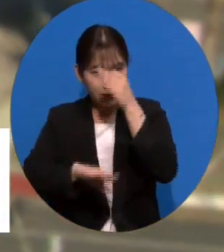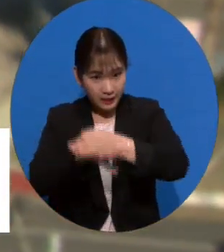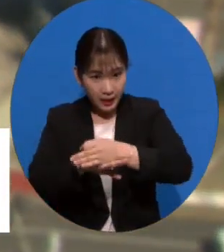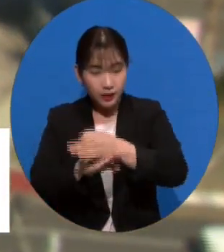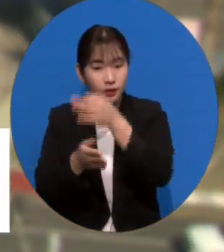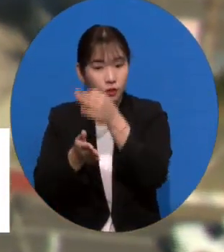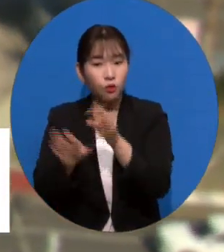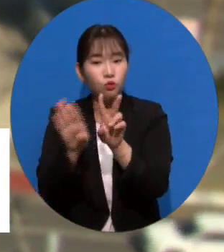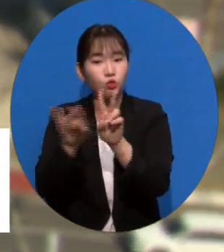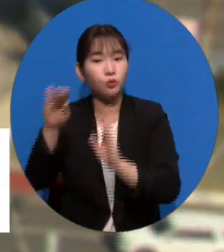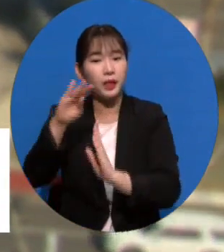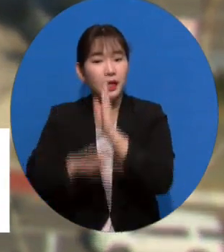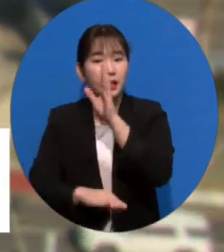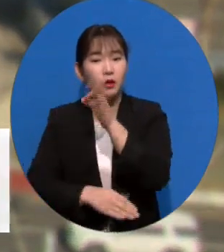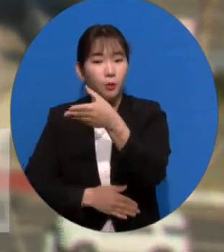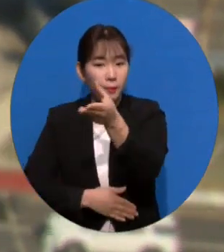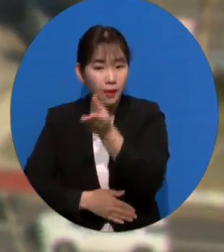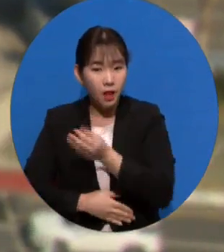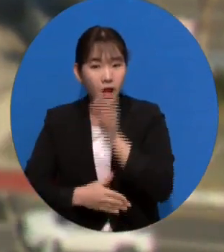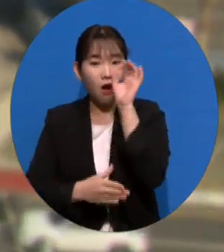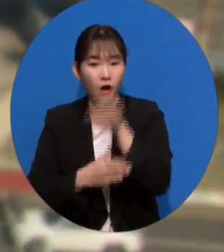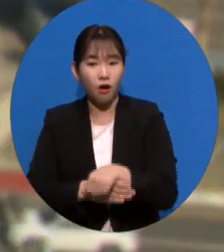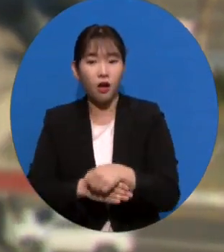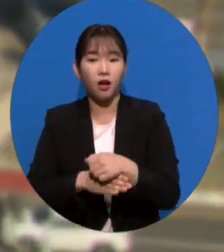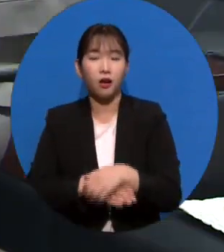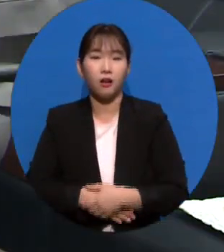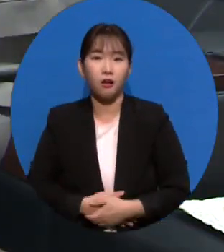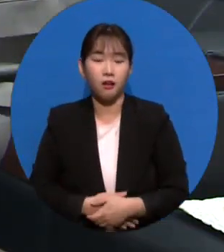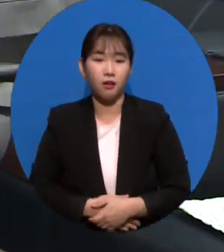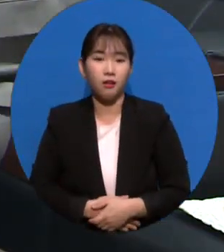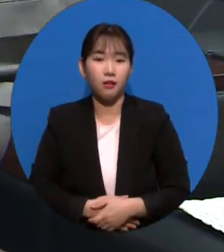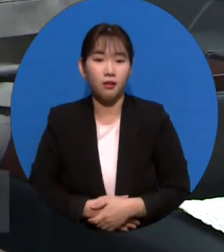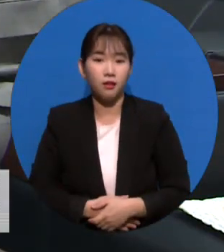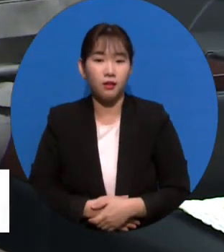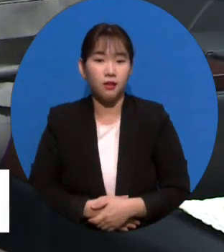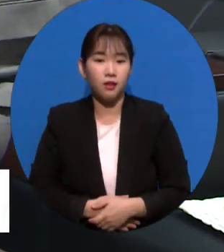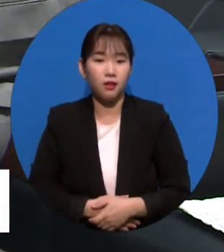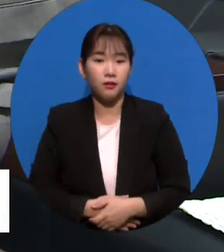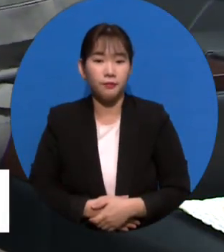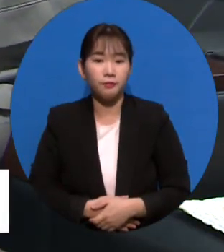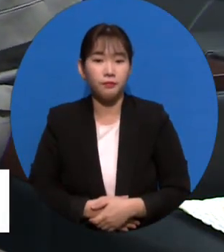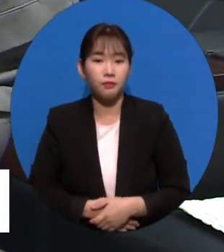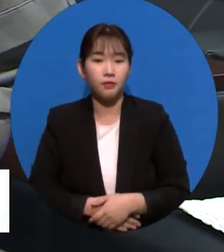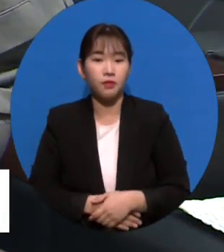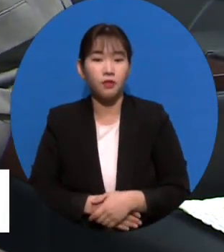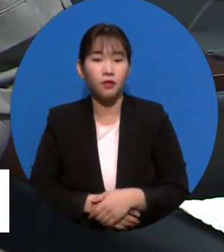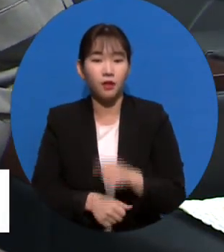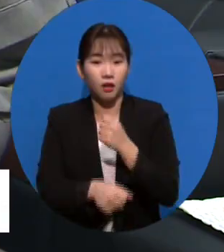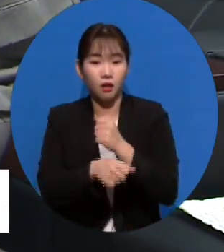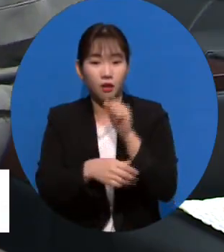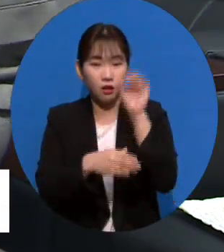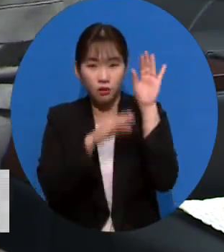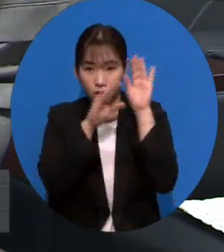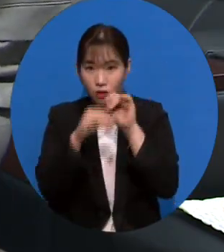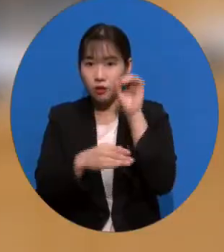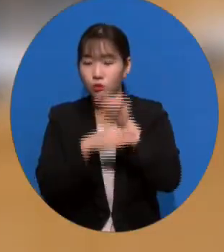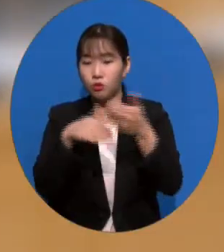금액의 2배 넘는 대출을 허락한 겁니다. 하니까 그렇게 됐겠죠. 그때 동의를